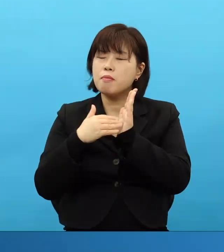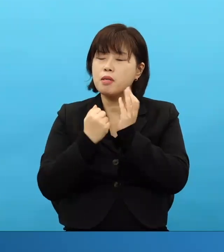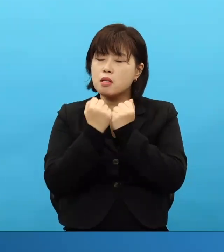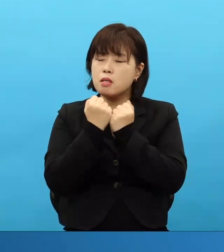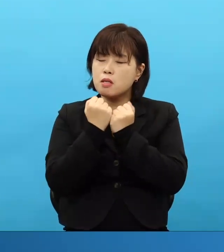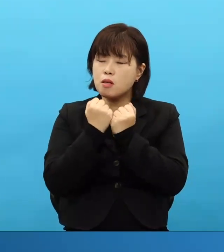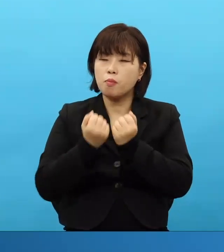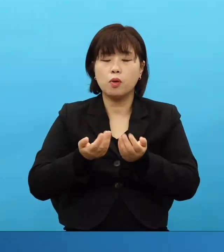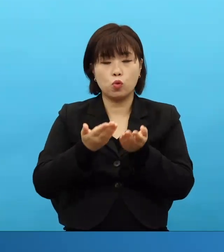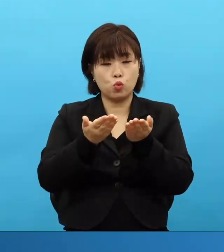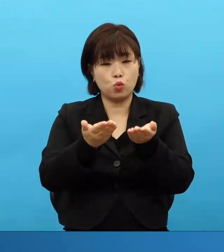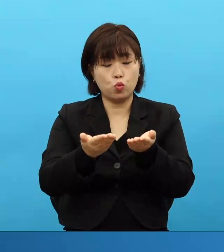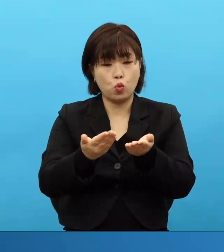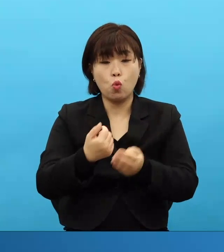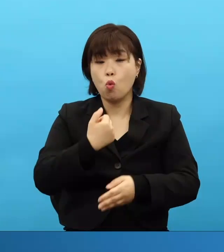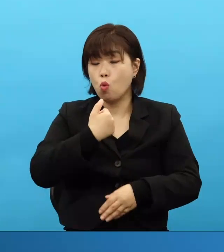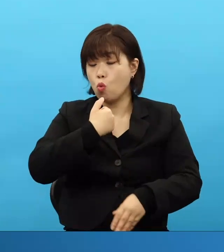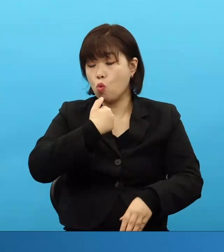로마도 And then Rome.